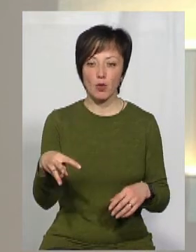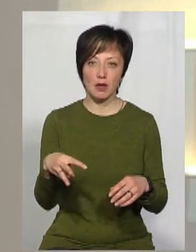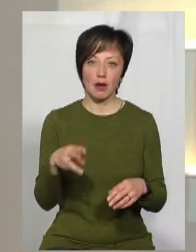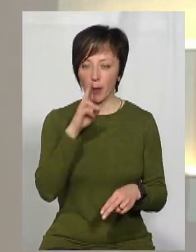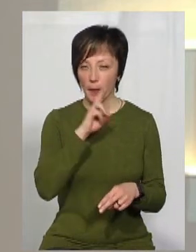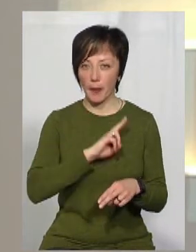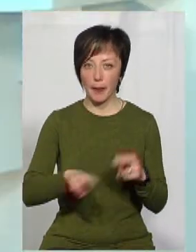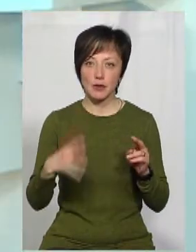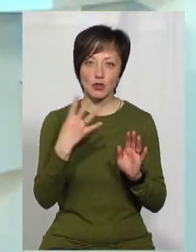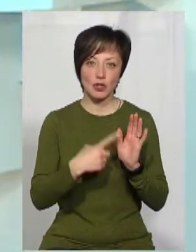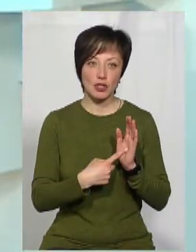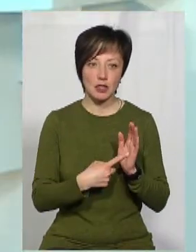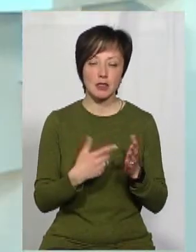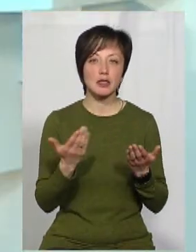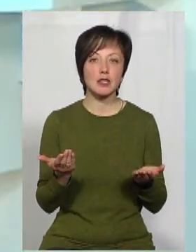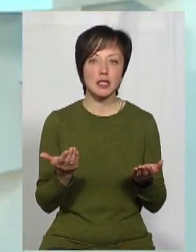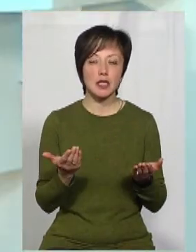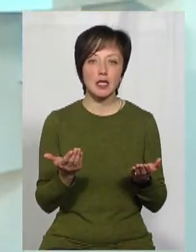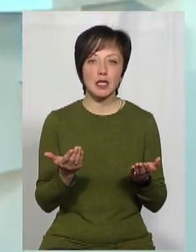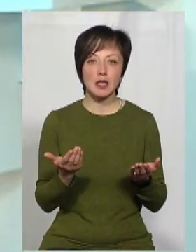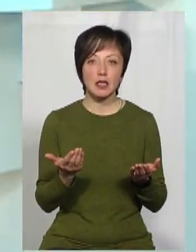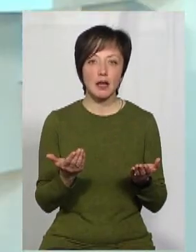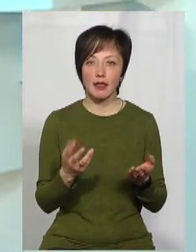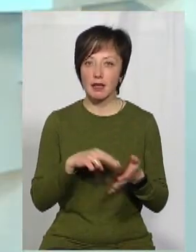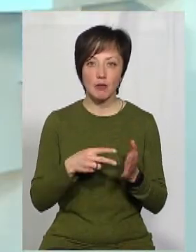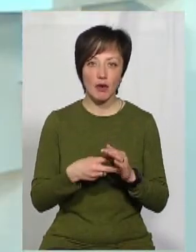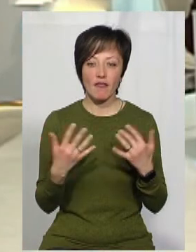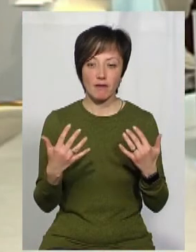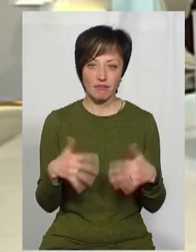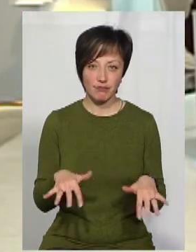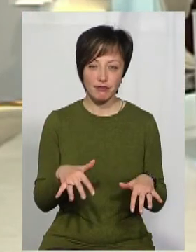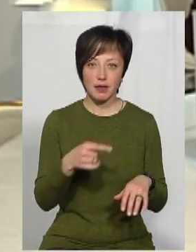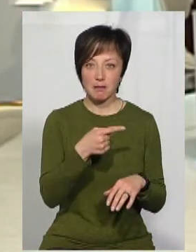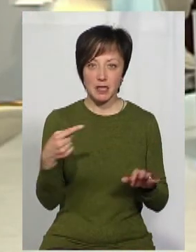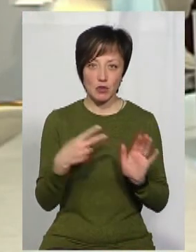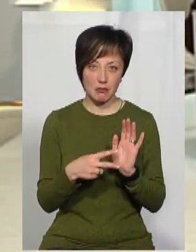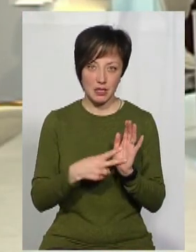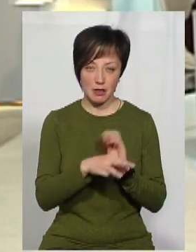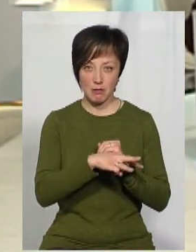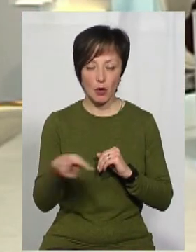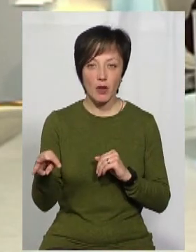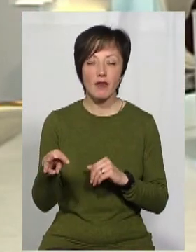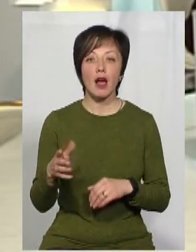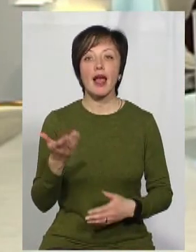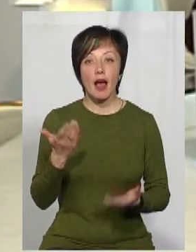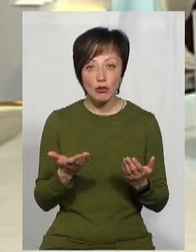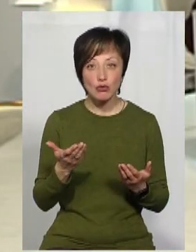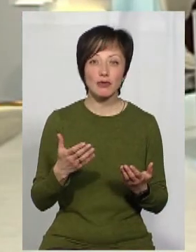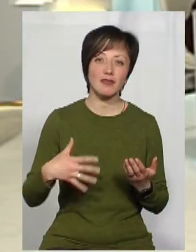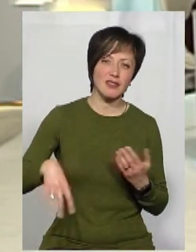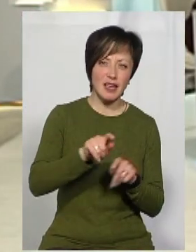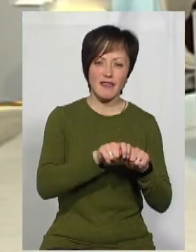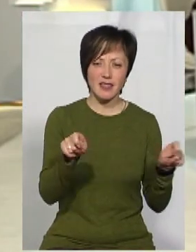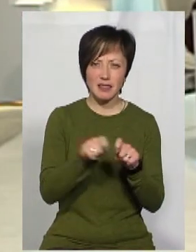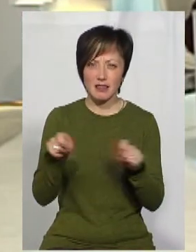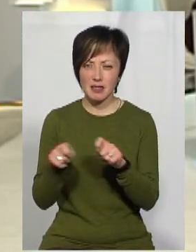втратив міський бюджет, 46, а із тими витратами незапланованими, то понад 70 мільйонів. Так? Якщо все навіть